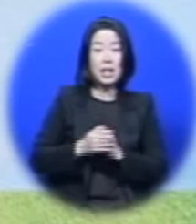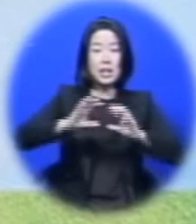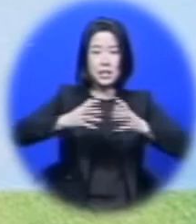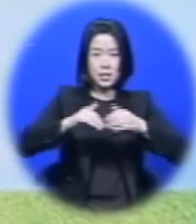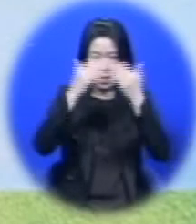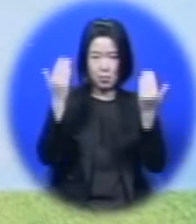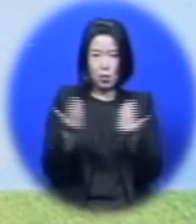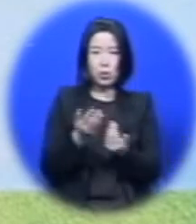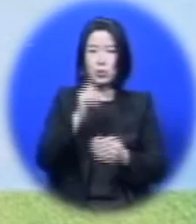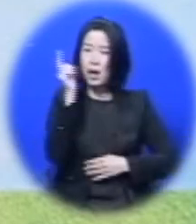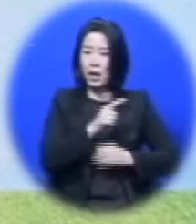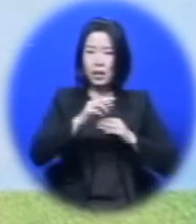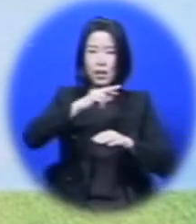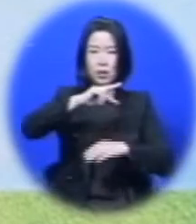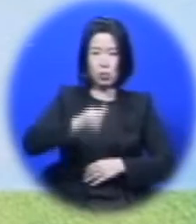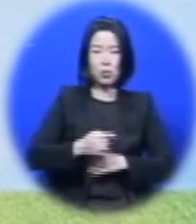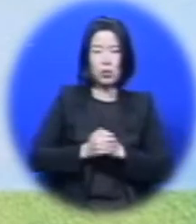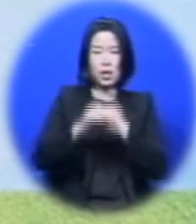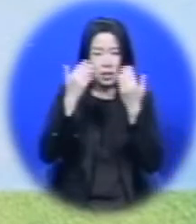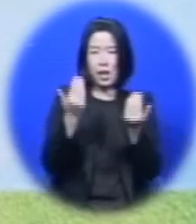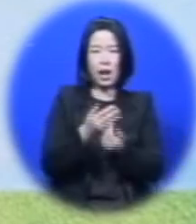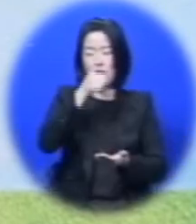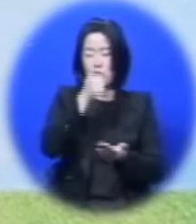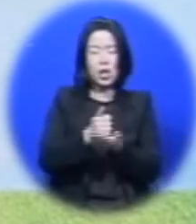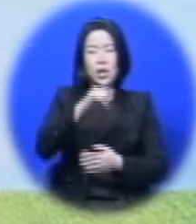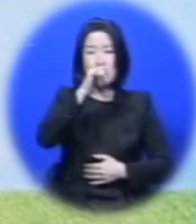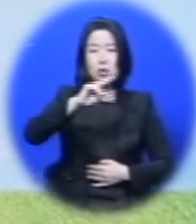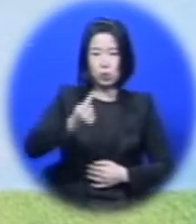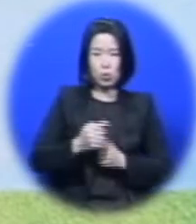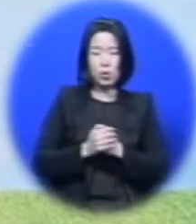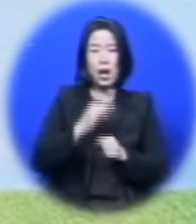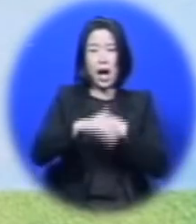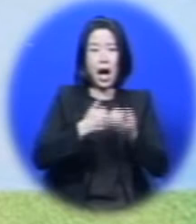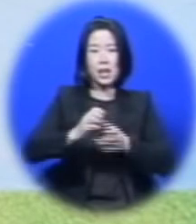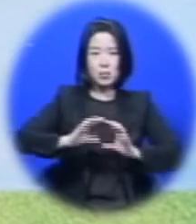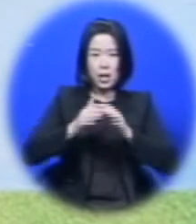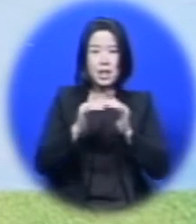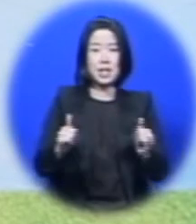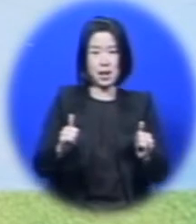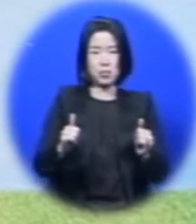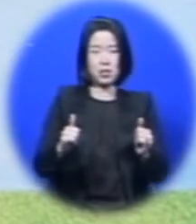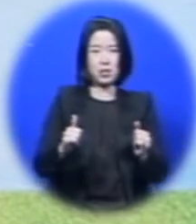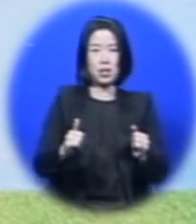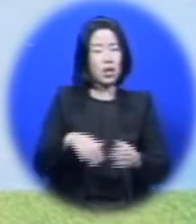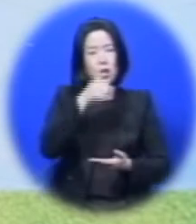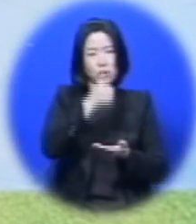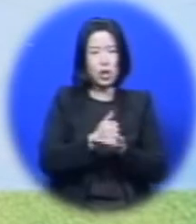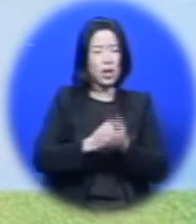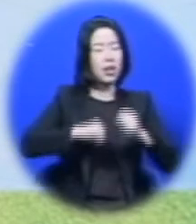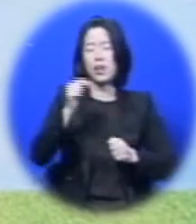세상이 다 악해도 다 죄 지어도 하나님의 나라 사람은 죄 못